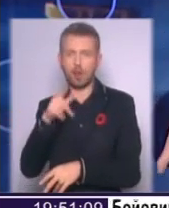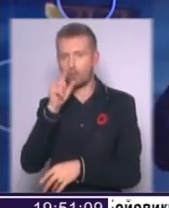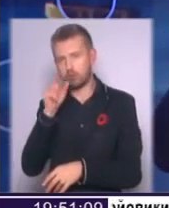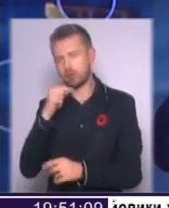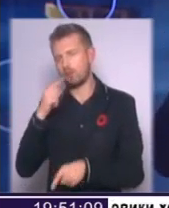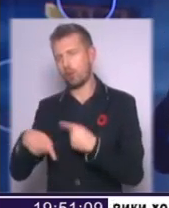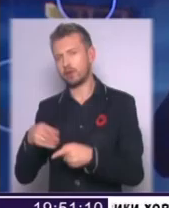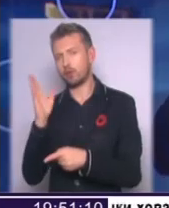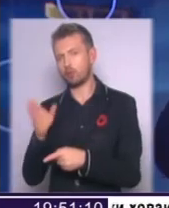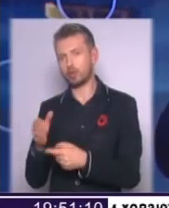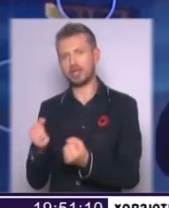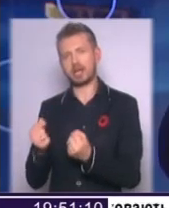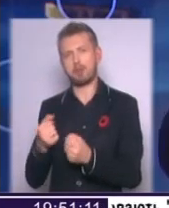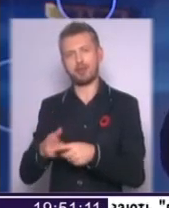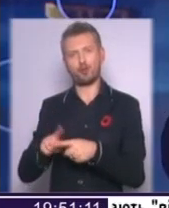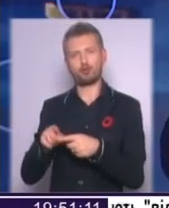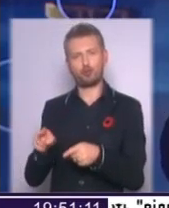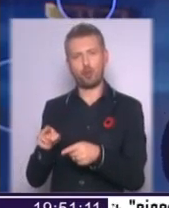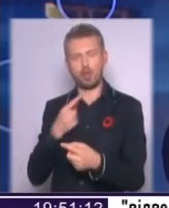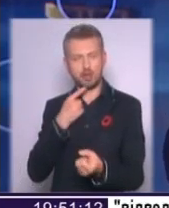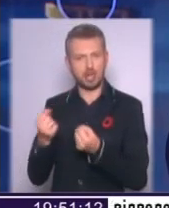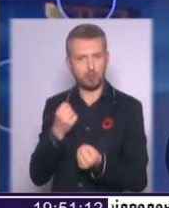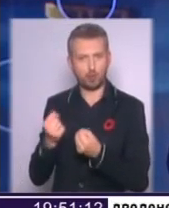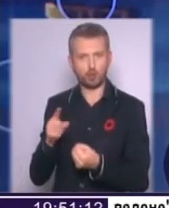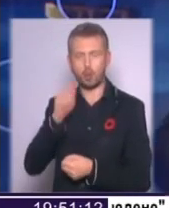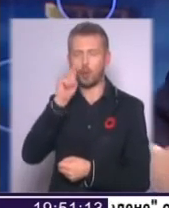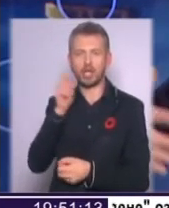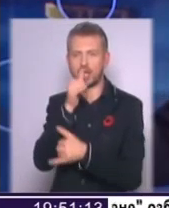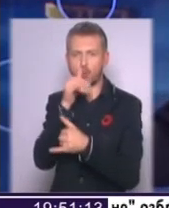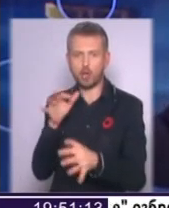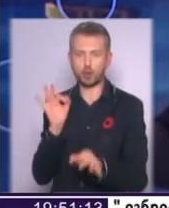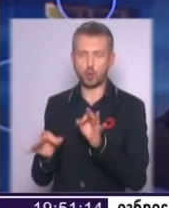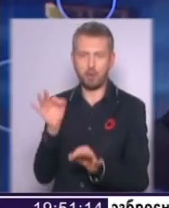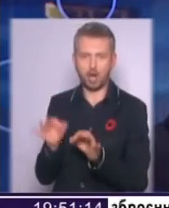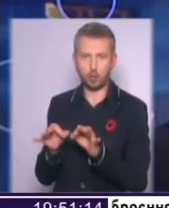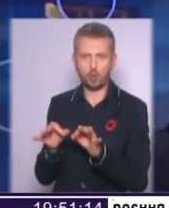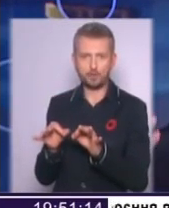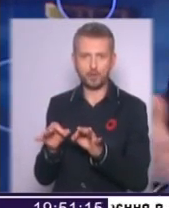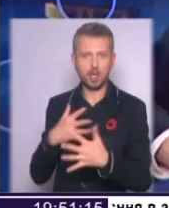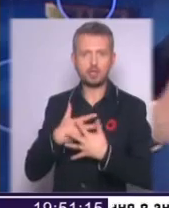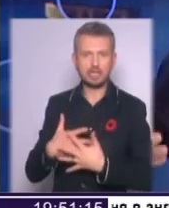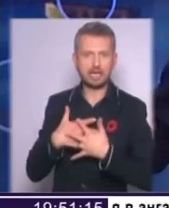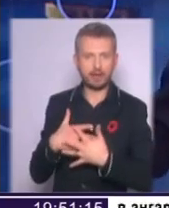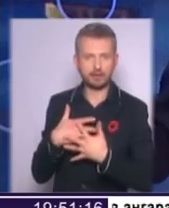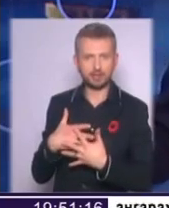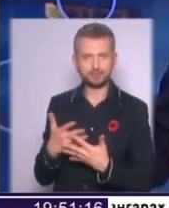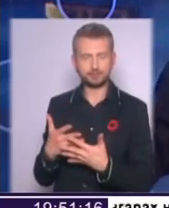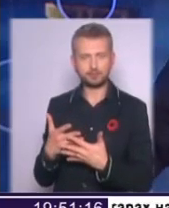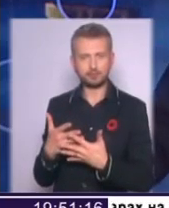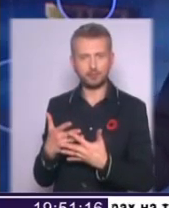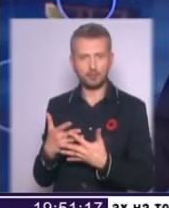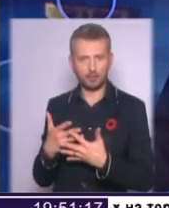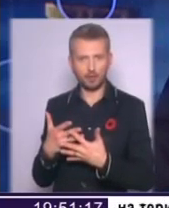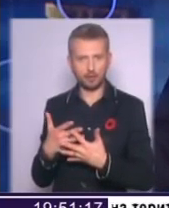буде тримати оцю, от, знаєте, напругу, щоб Україна не могла нормально так от дихати, так от, ну, розправивши, як